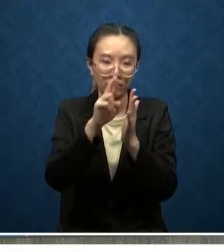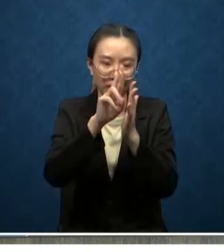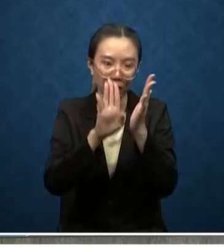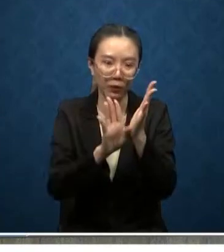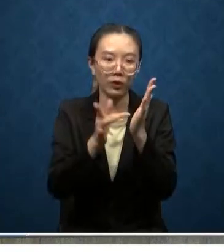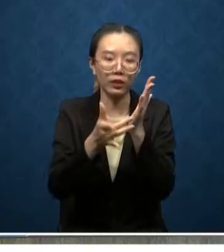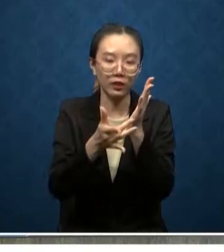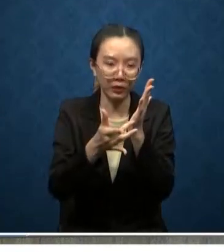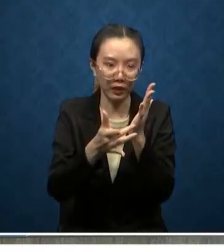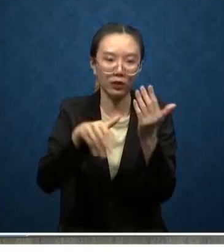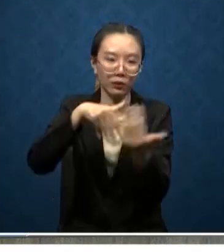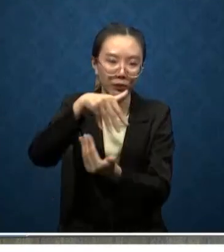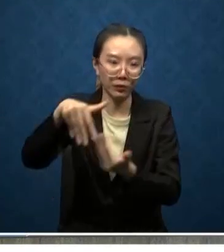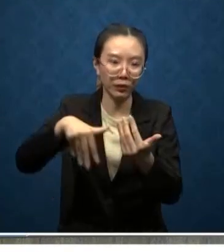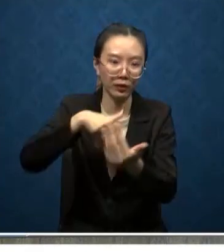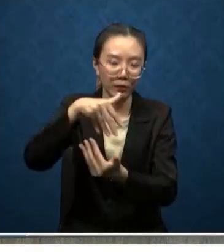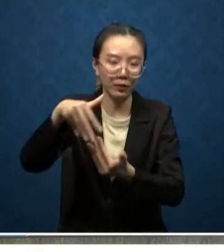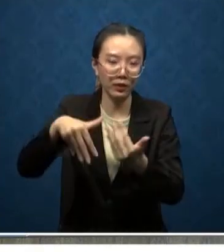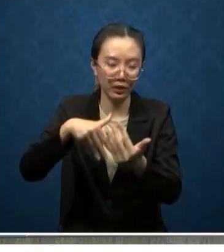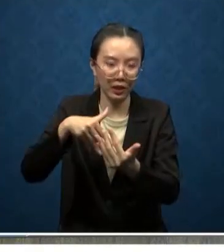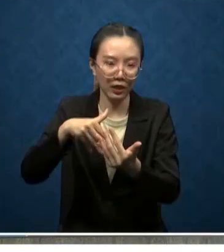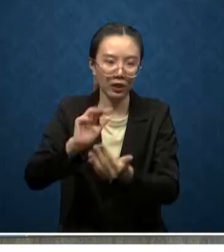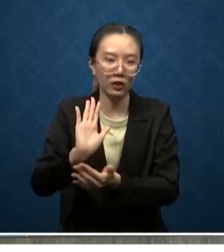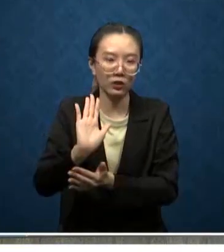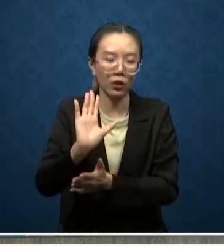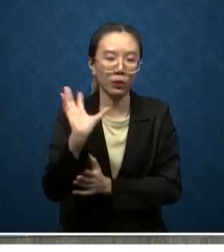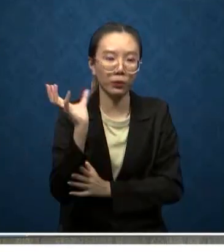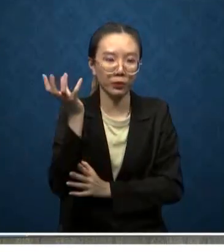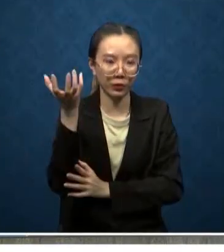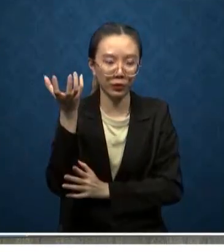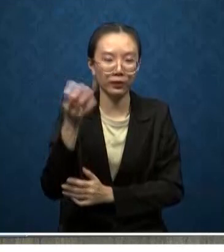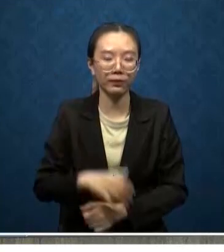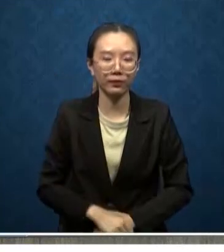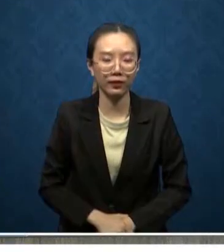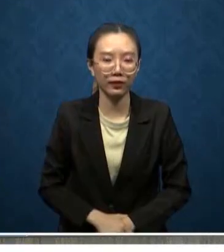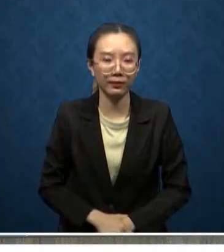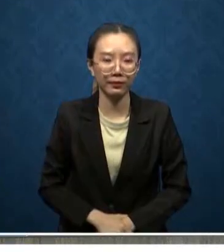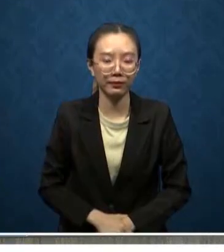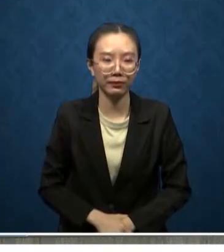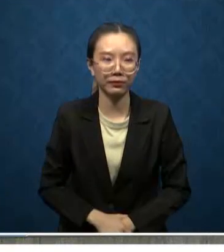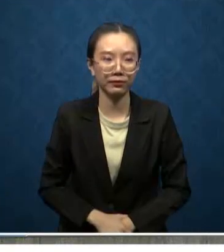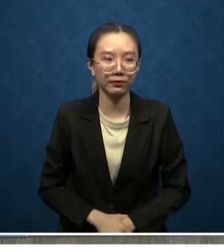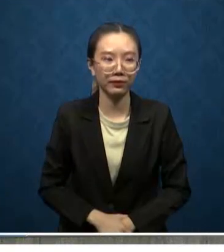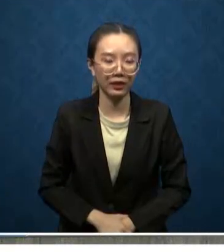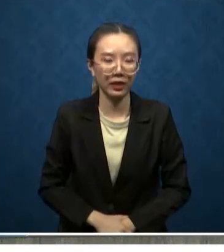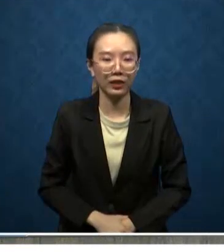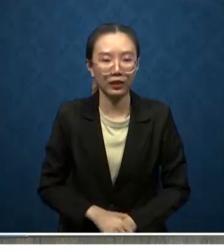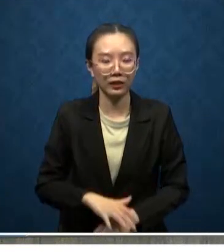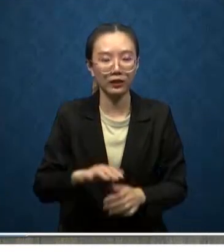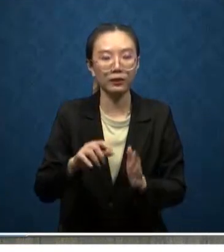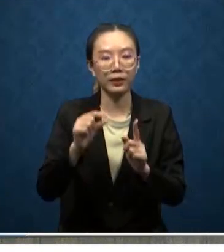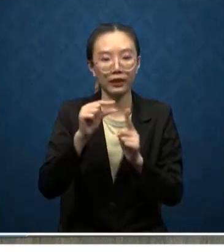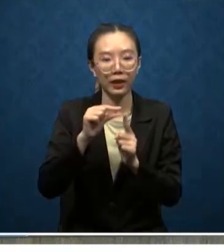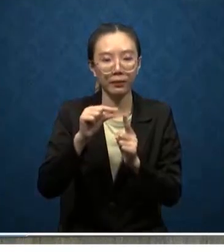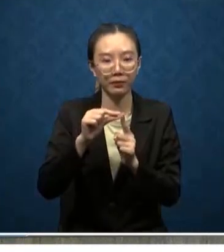Systemof National strategy and CountryReformหรือens